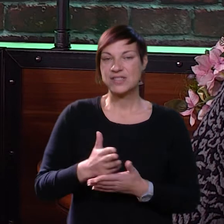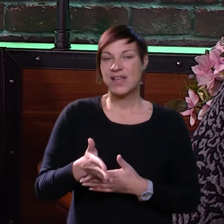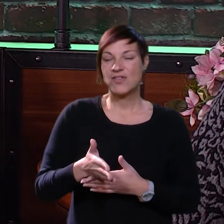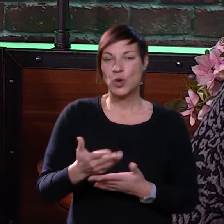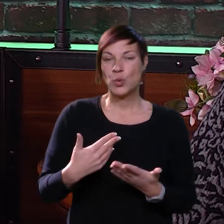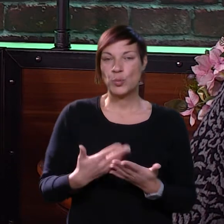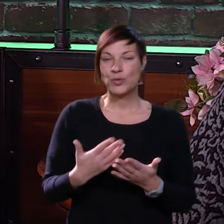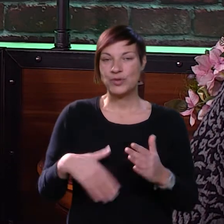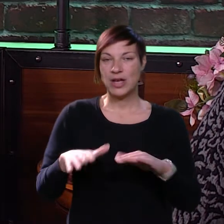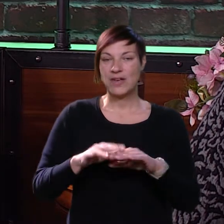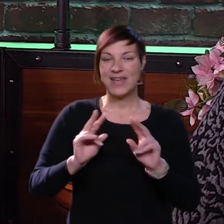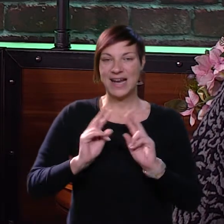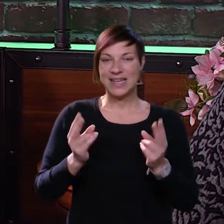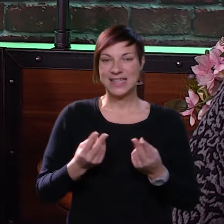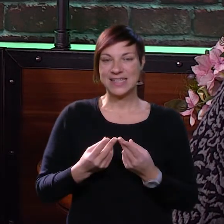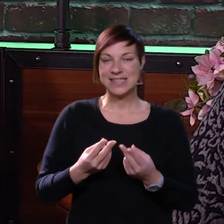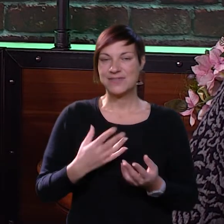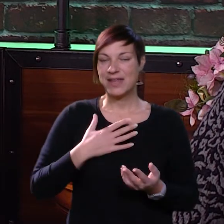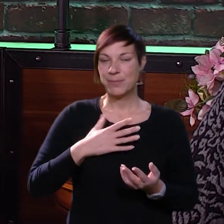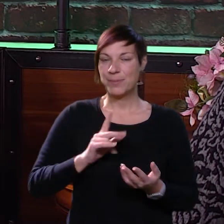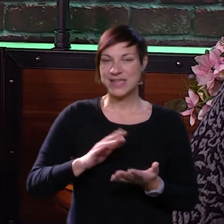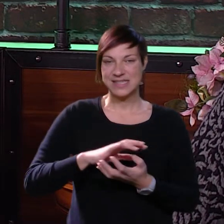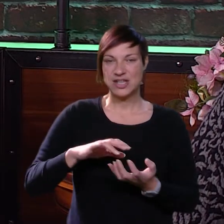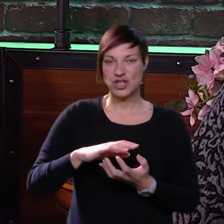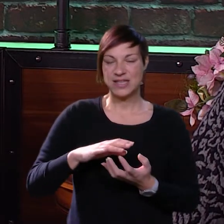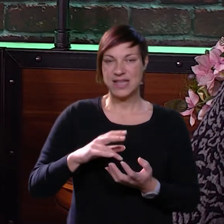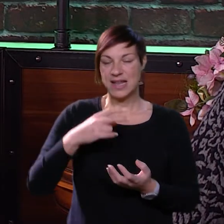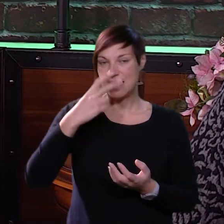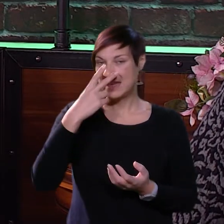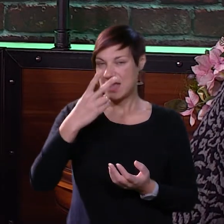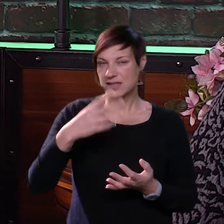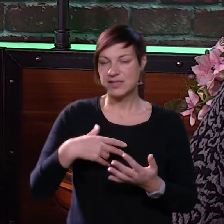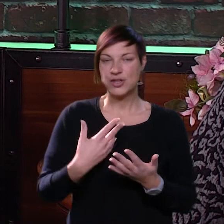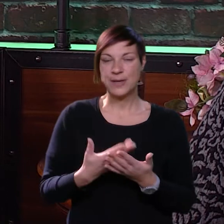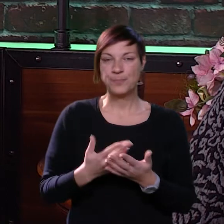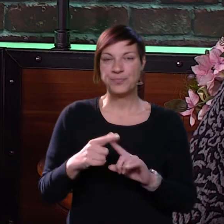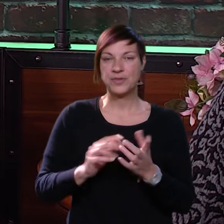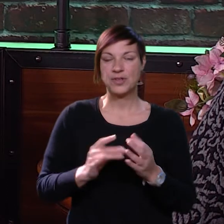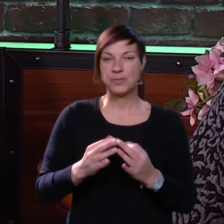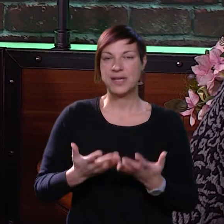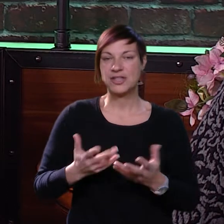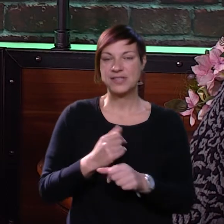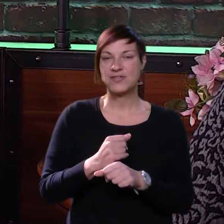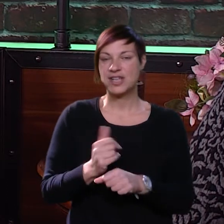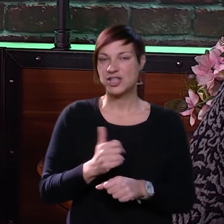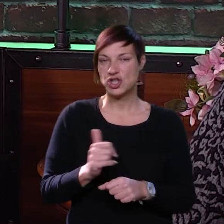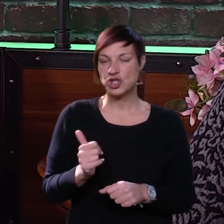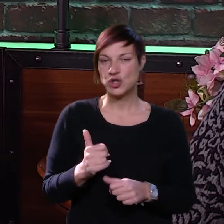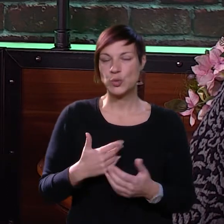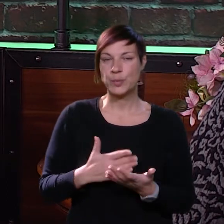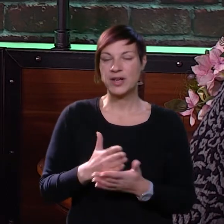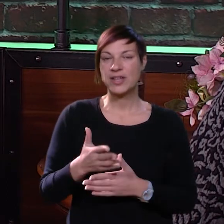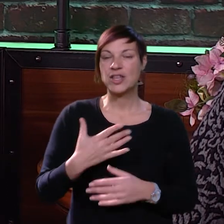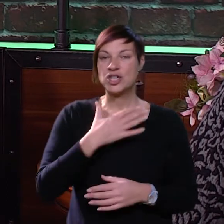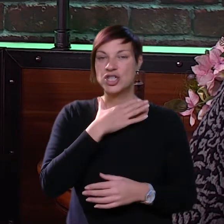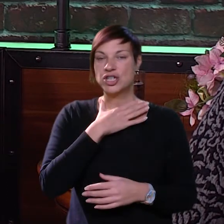jednostavno se upute u taj veliki svijet bez nas i bez nekog nadzora. I Toma je to jednostavno odradio super,